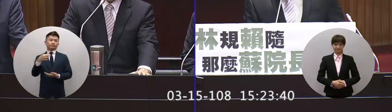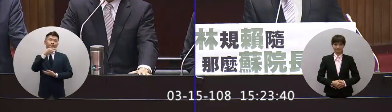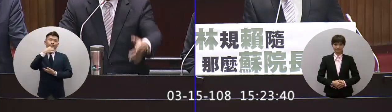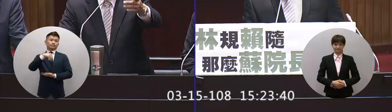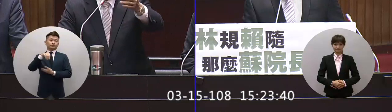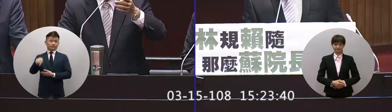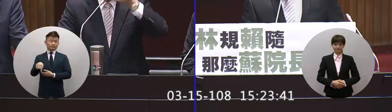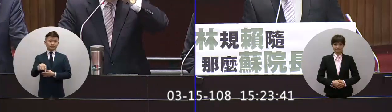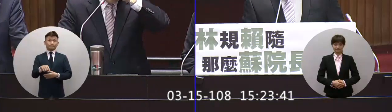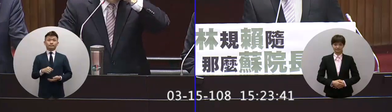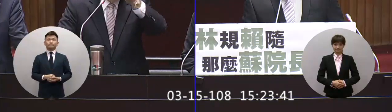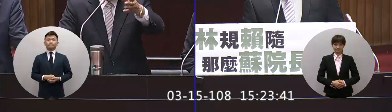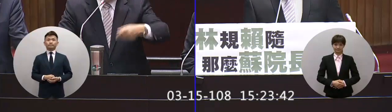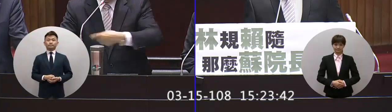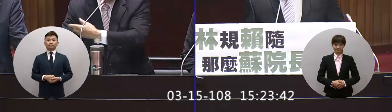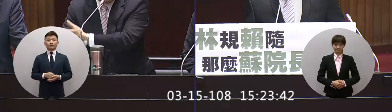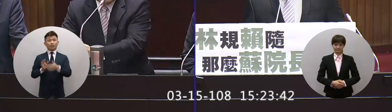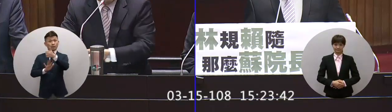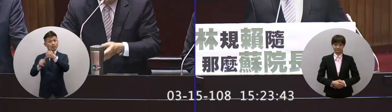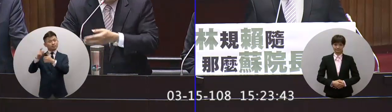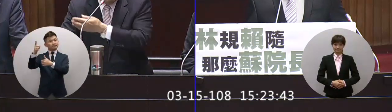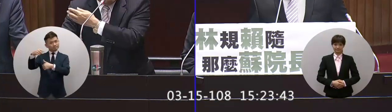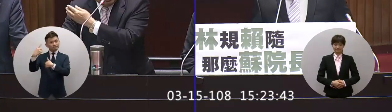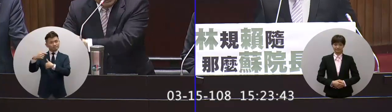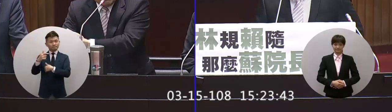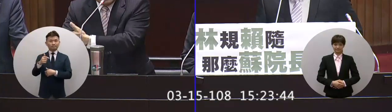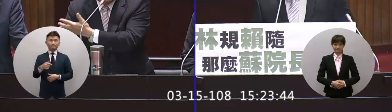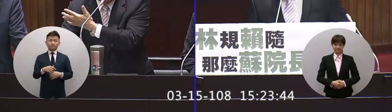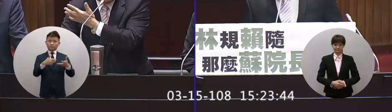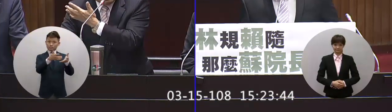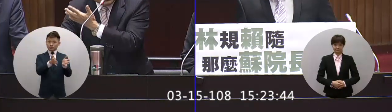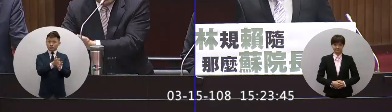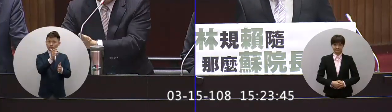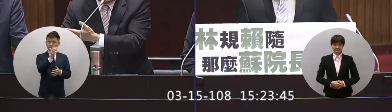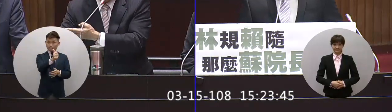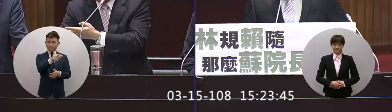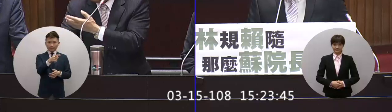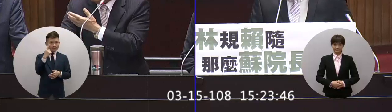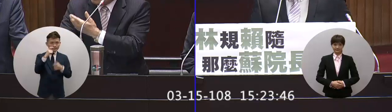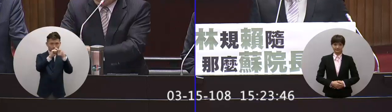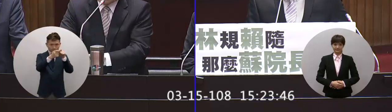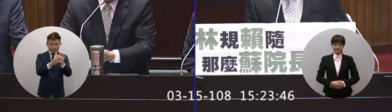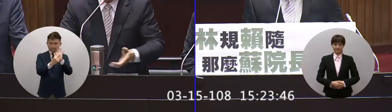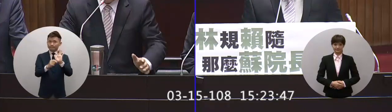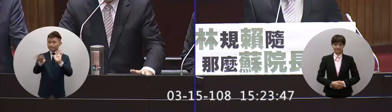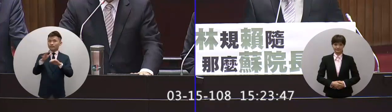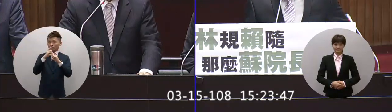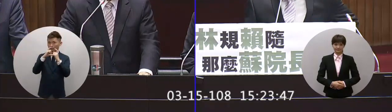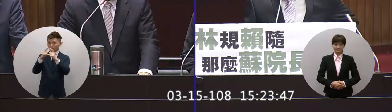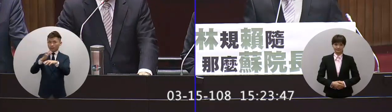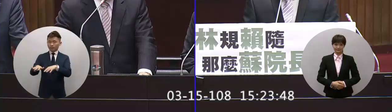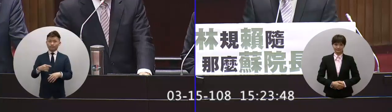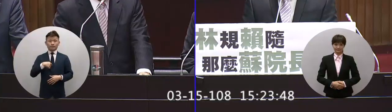个。那委员这个请指教，就部长会 做进一步详细说明。我们还是希